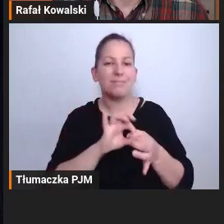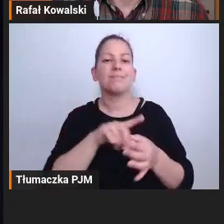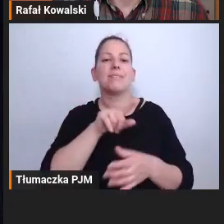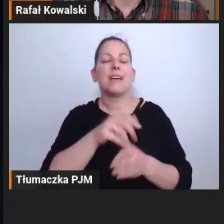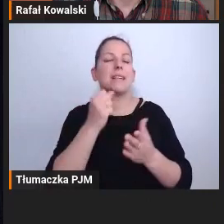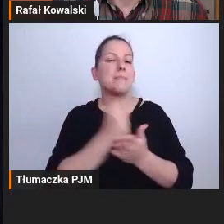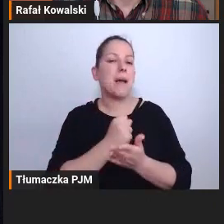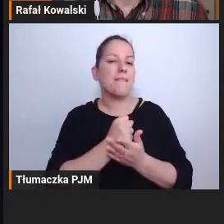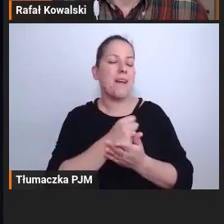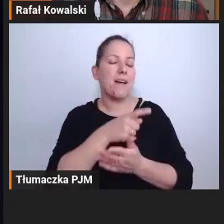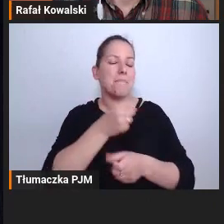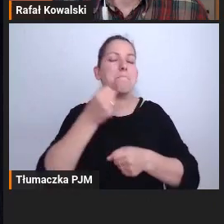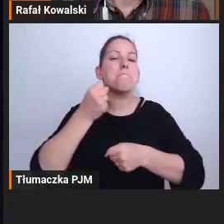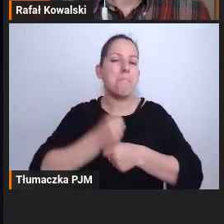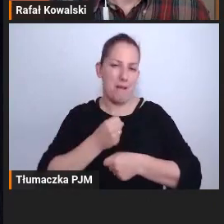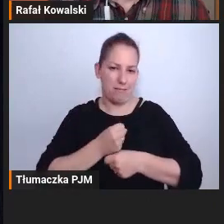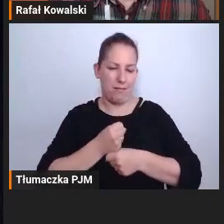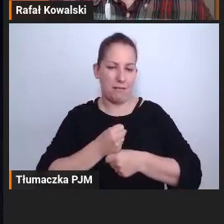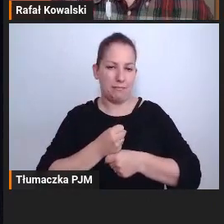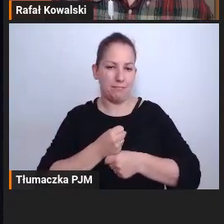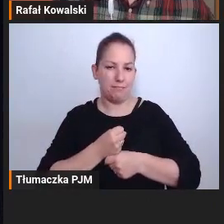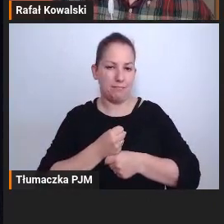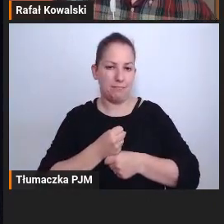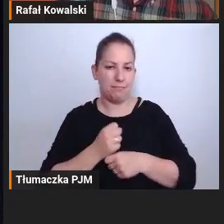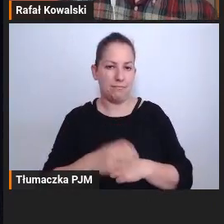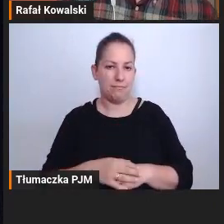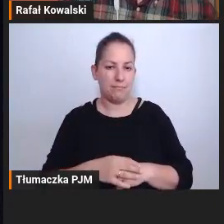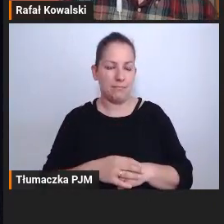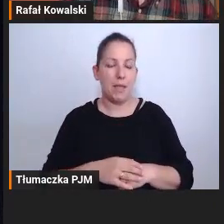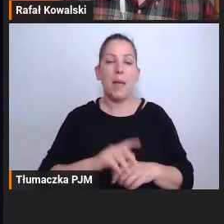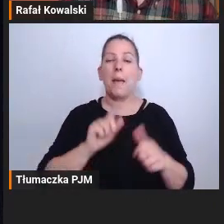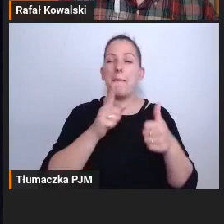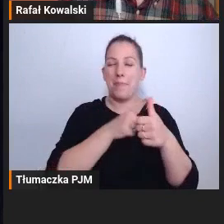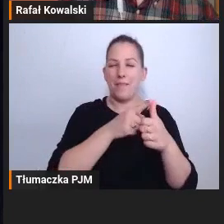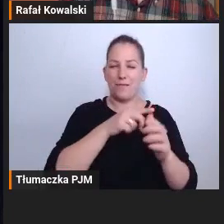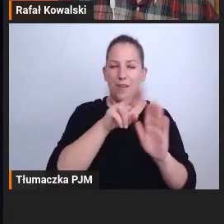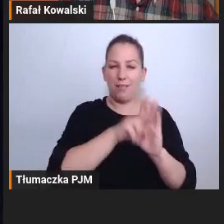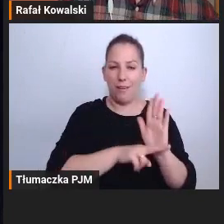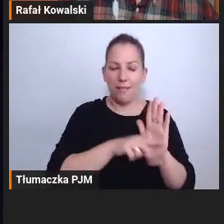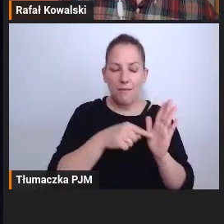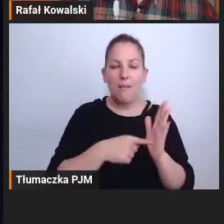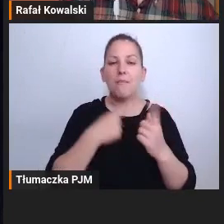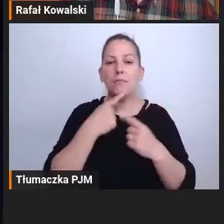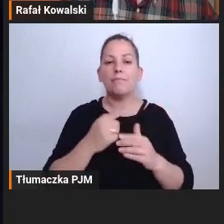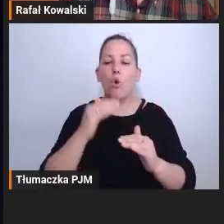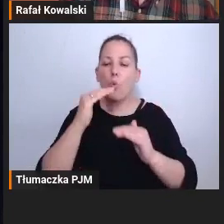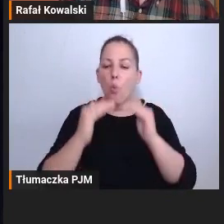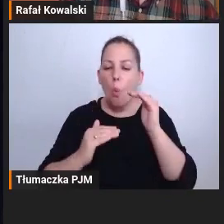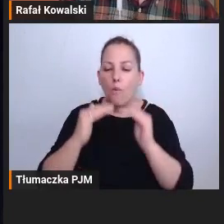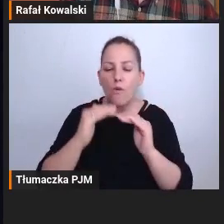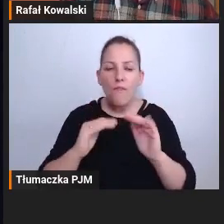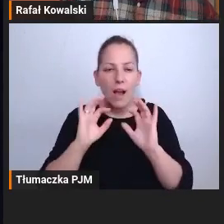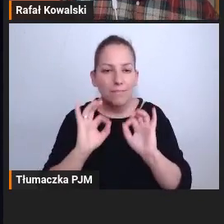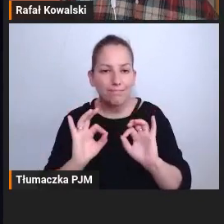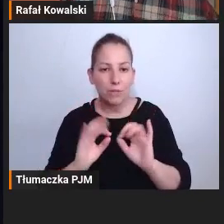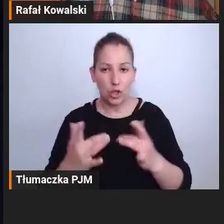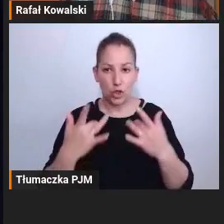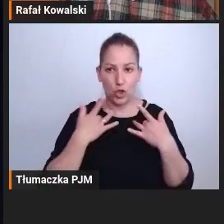kwestiami pracowniczymi. Dyrektywa Work-Life Balance mówiła o równowadze między